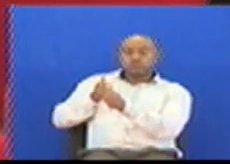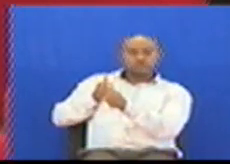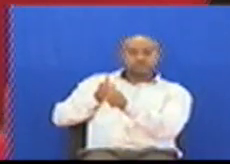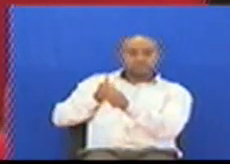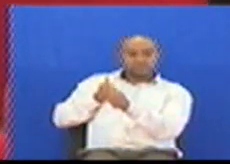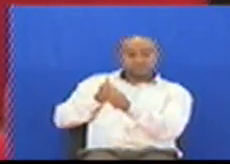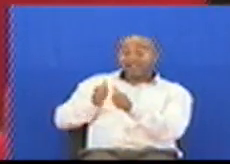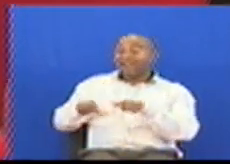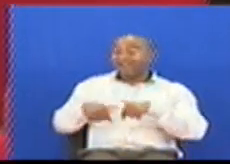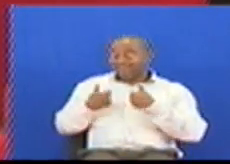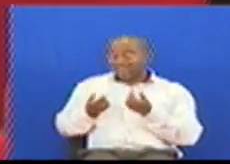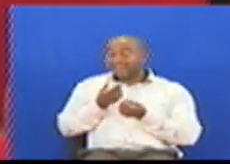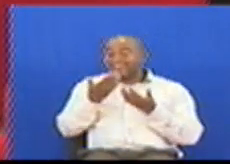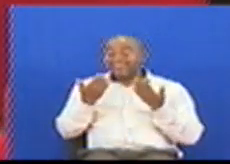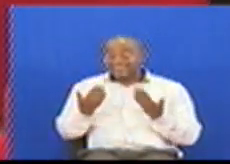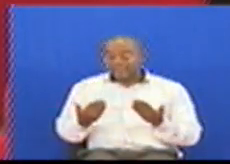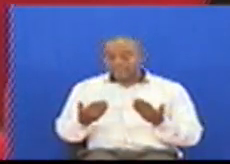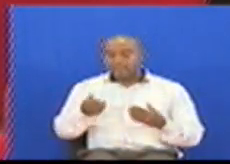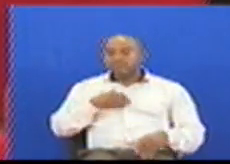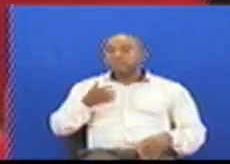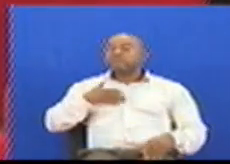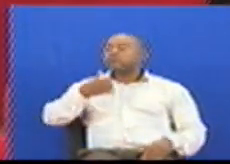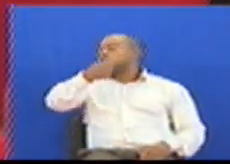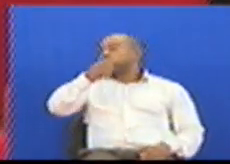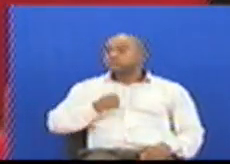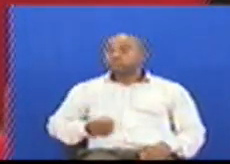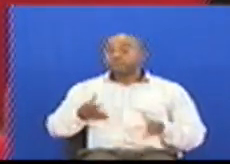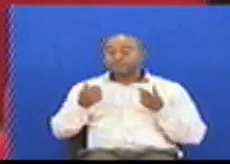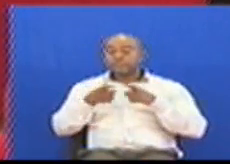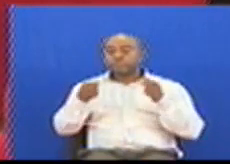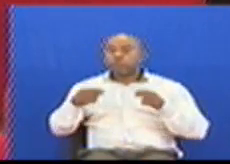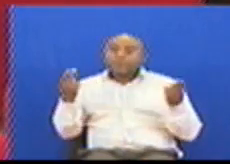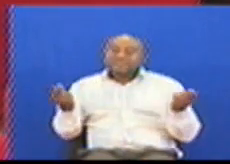sana kusema sasa Kigoma ni mwanzo wa fursa.